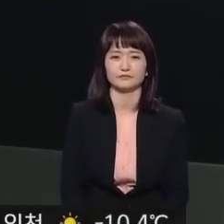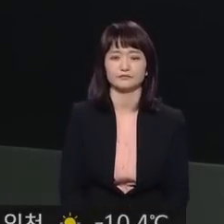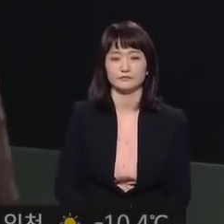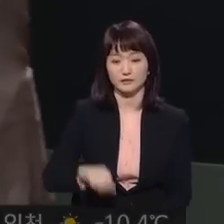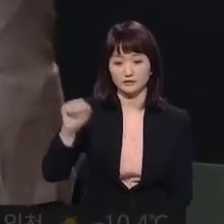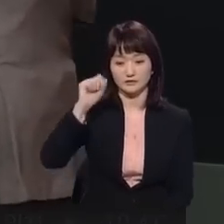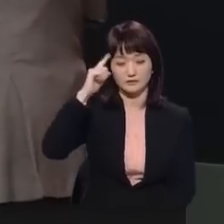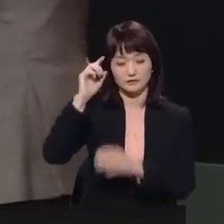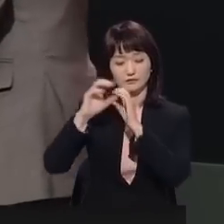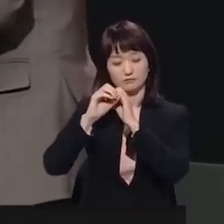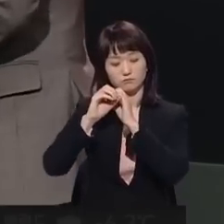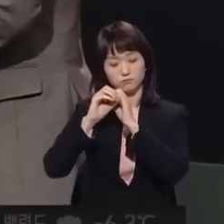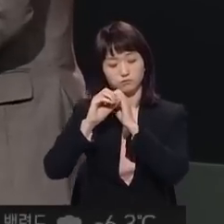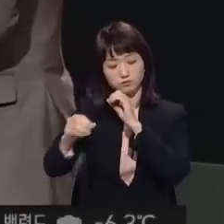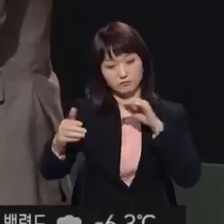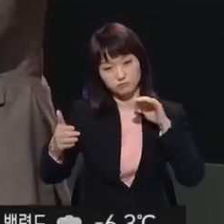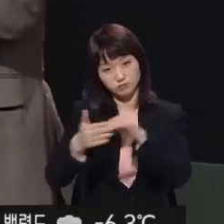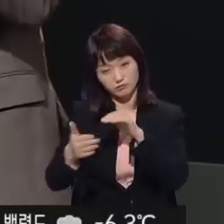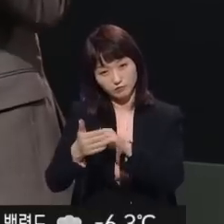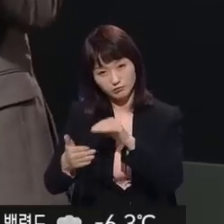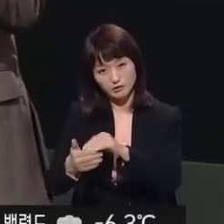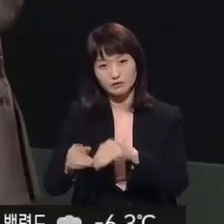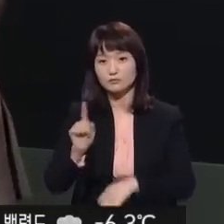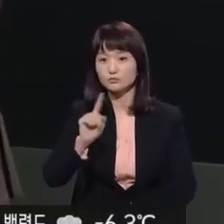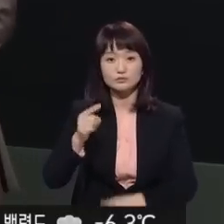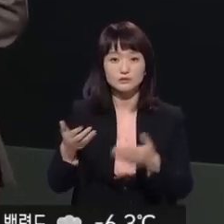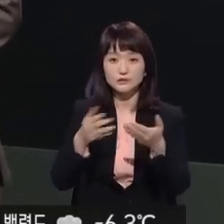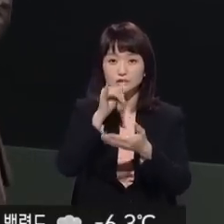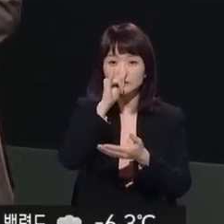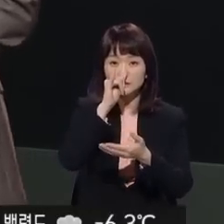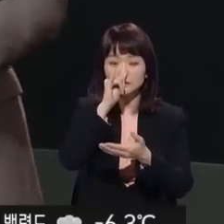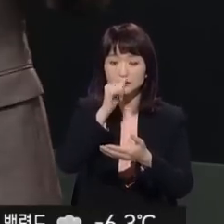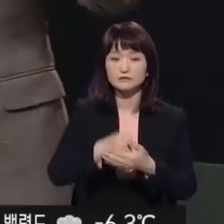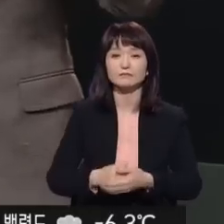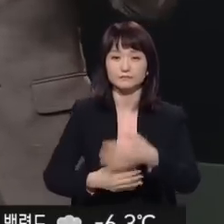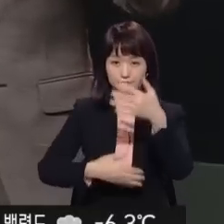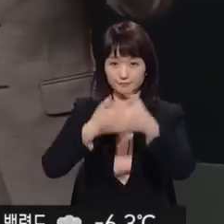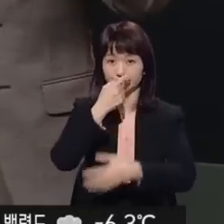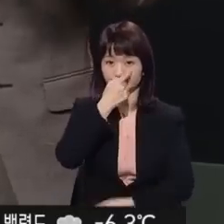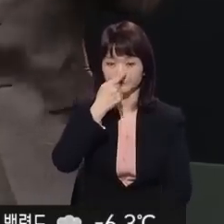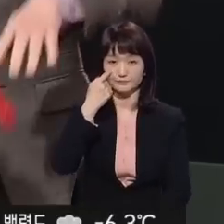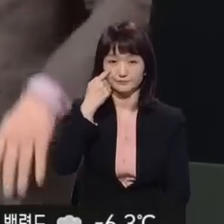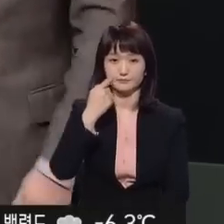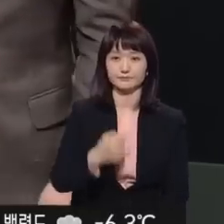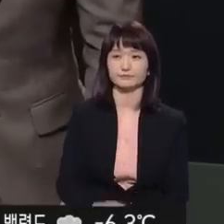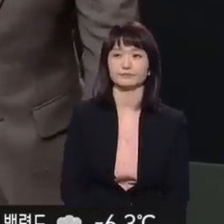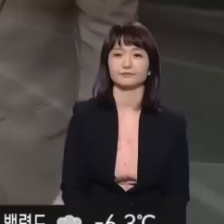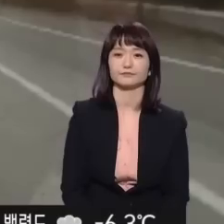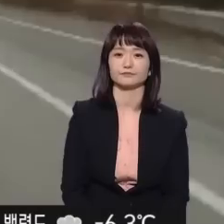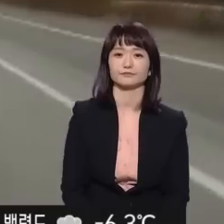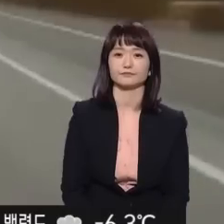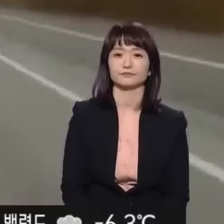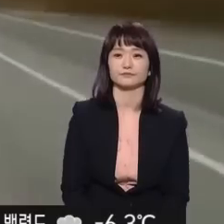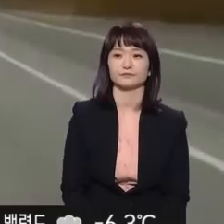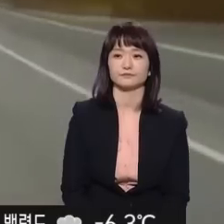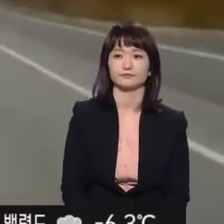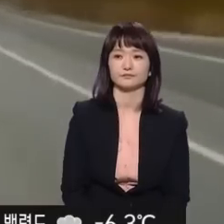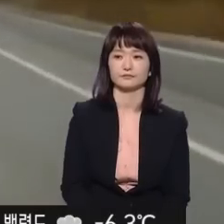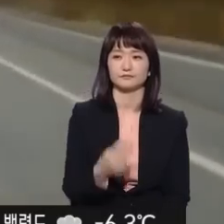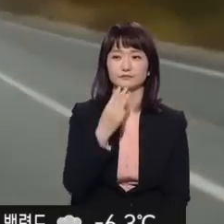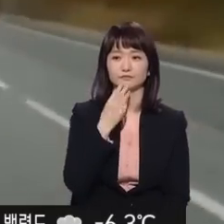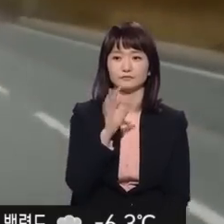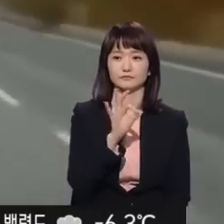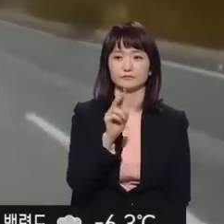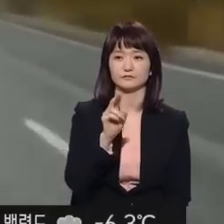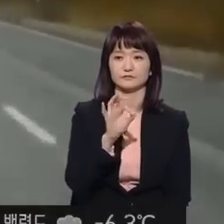운전자 의식 잃고 쿵쿵입니다. 자, 과연 무슨 일이 있었던 걸까요? 영상으로 확인해 보시죠. 자, 이곳은 서울